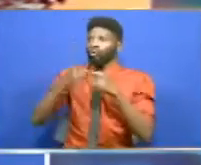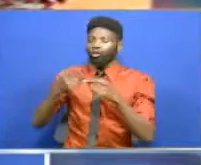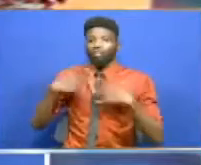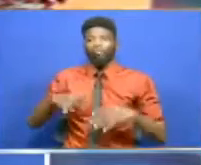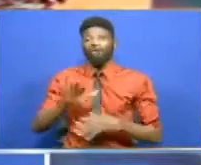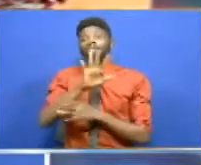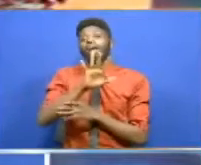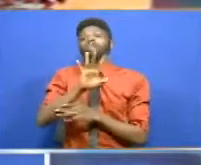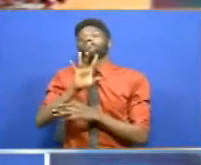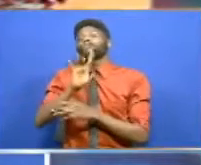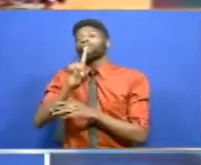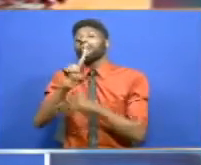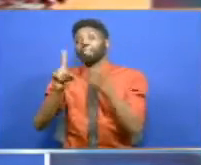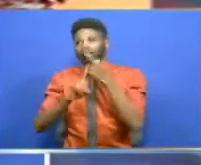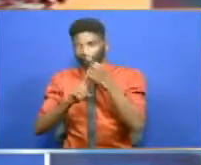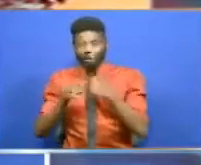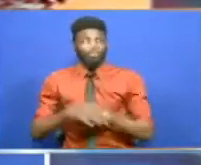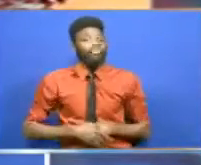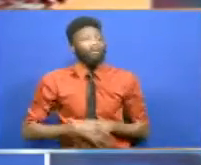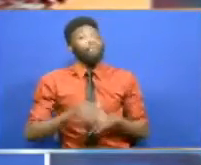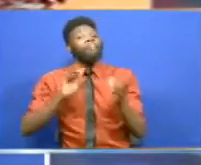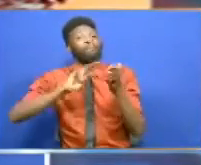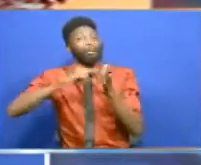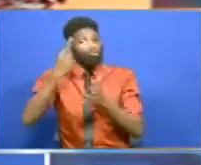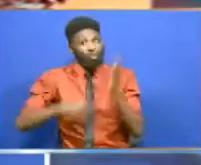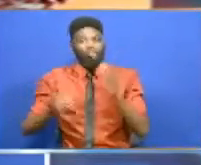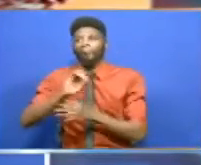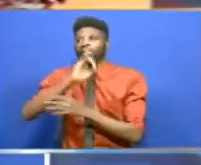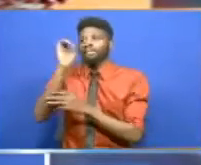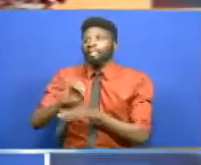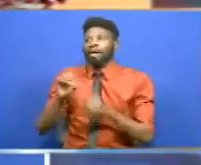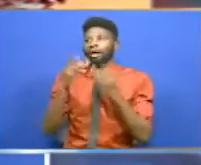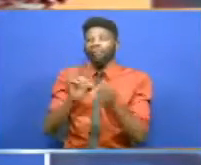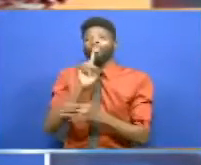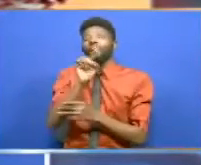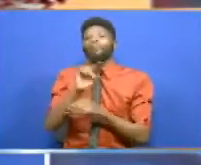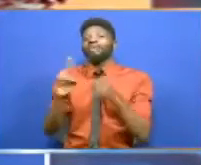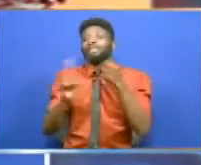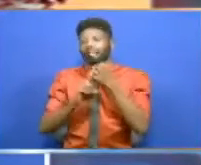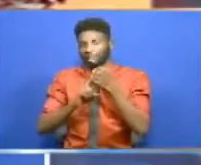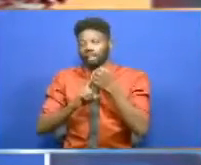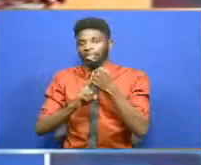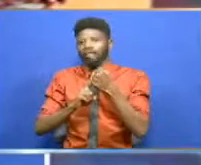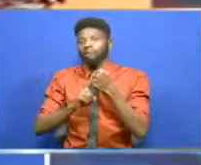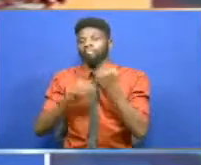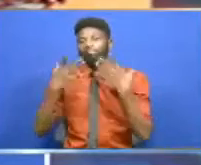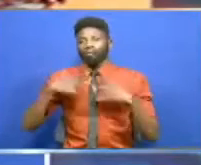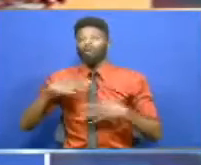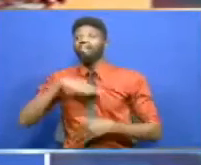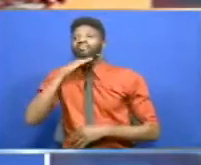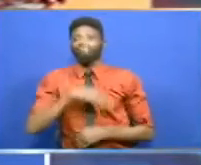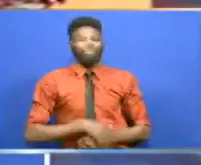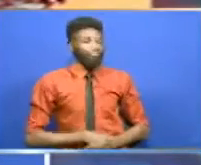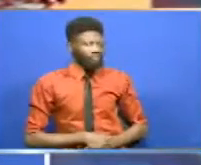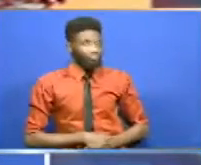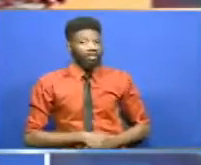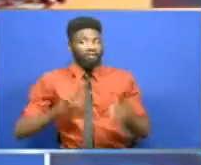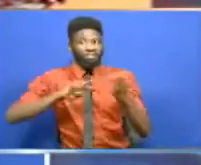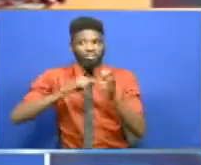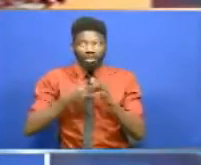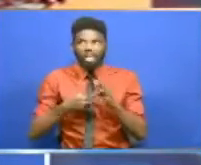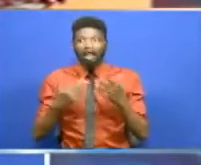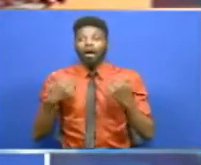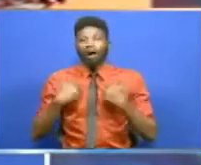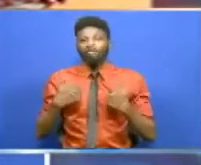ni 1.6% ya kiwango cha vifo. Wizara hiyo ilisema kuwa wagonjwa 257